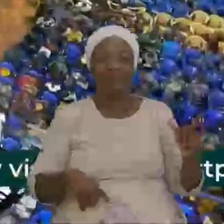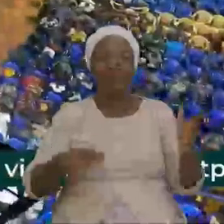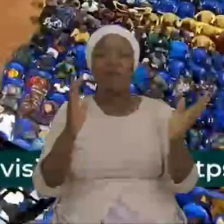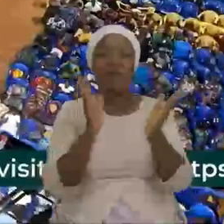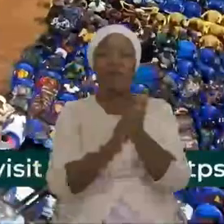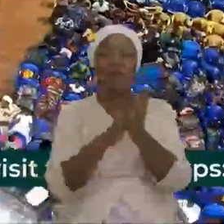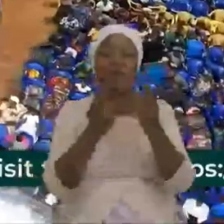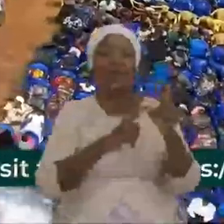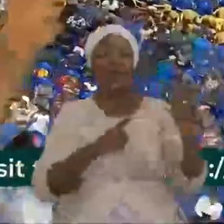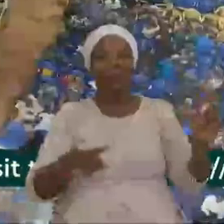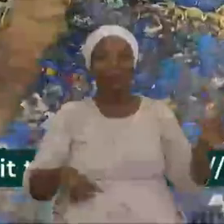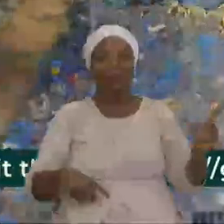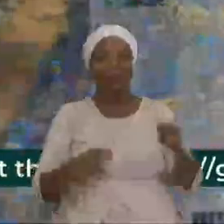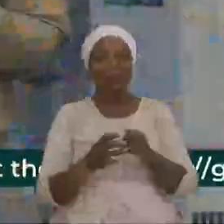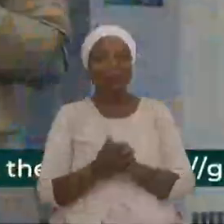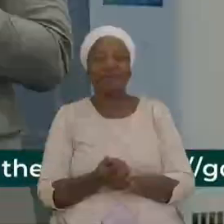Gloire à Dieu.